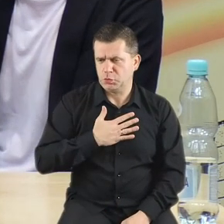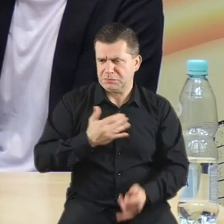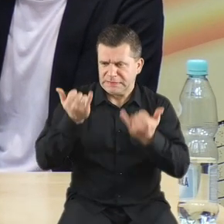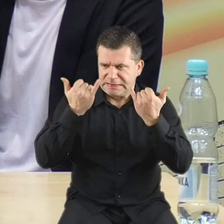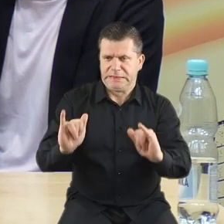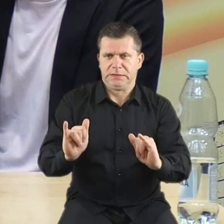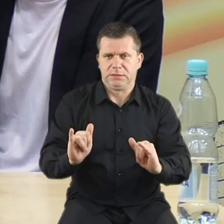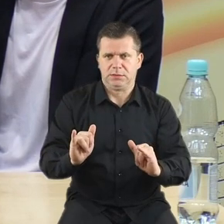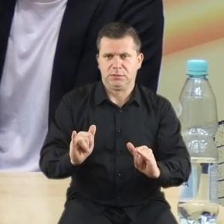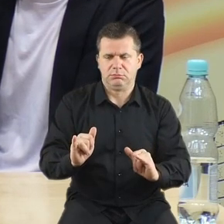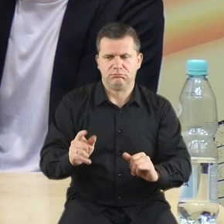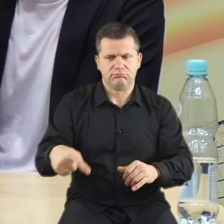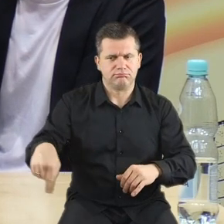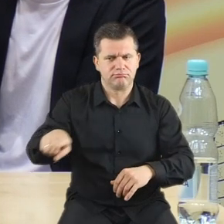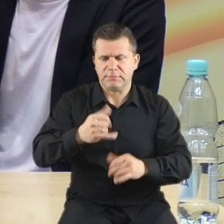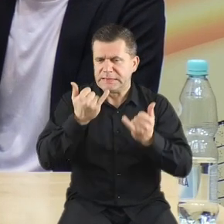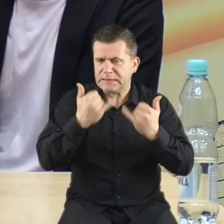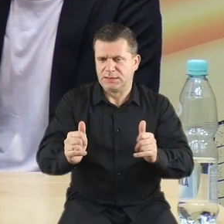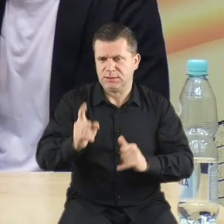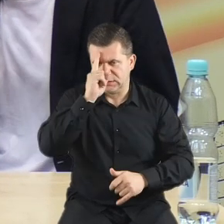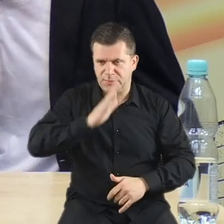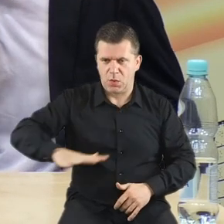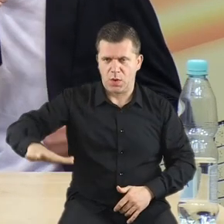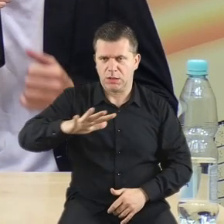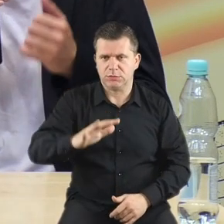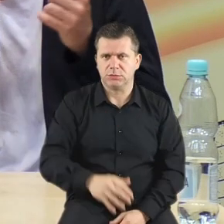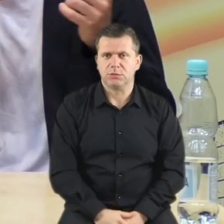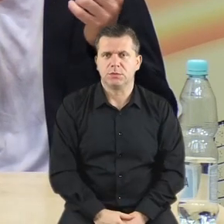była tak zróżnicowana społeczność od